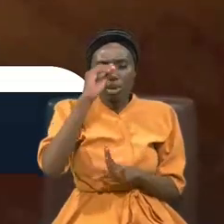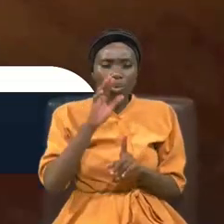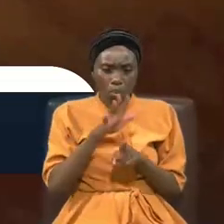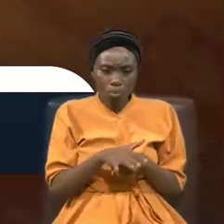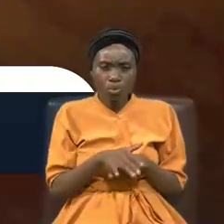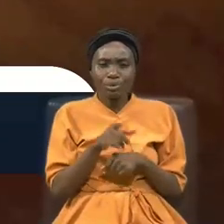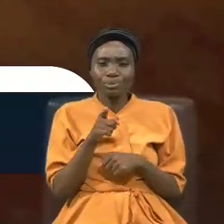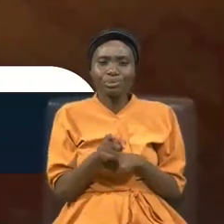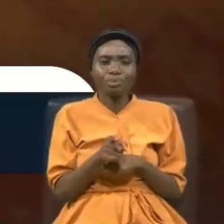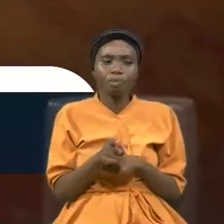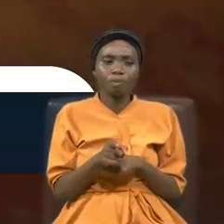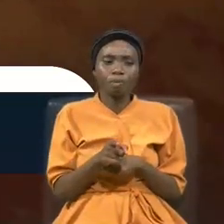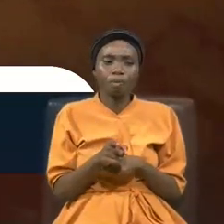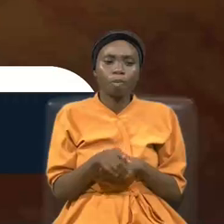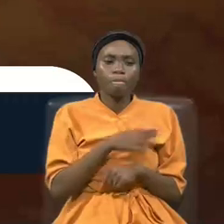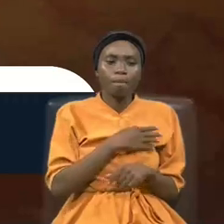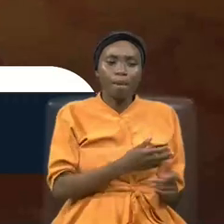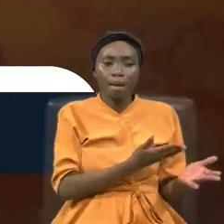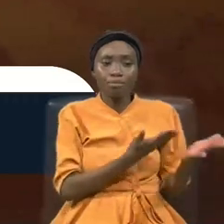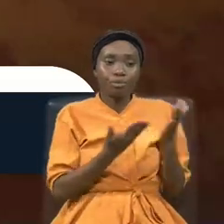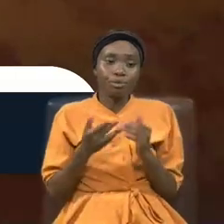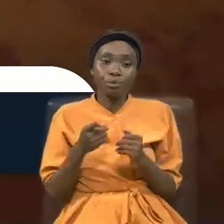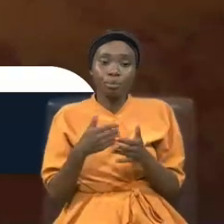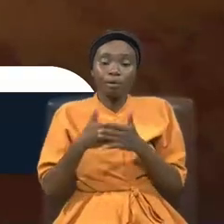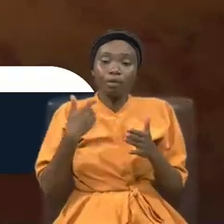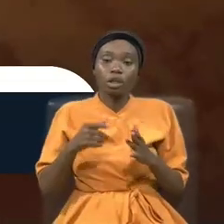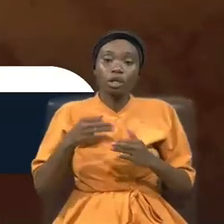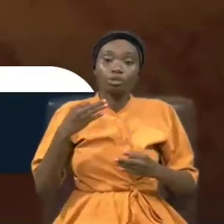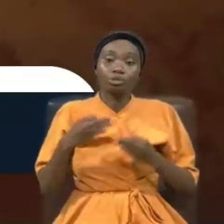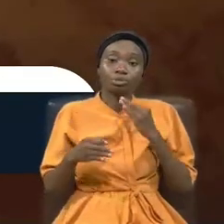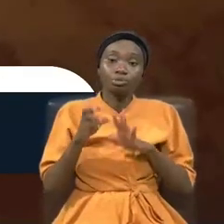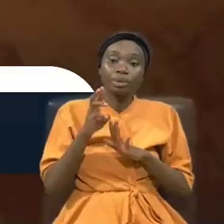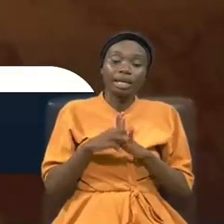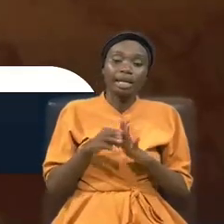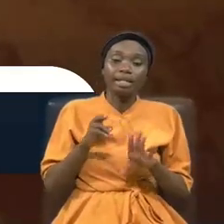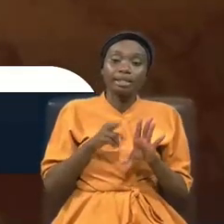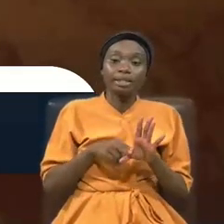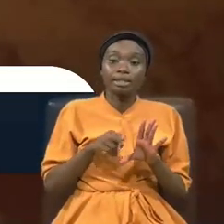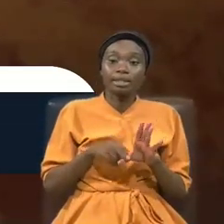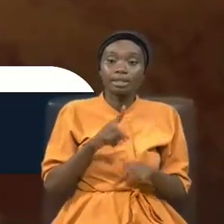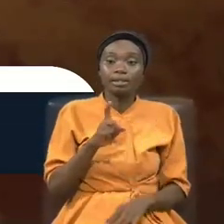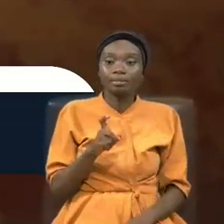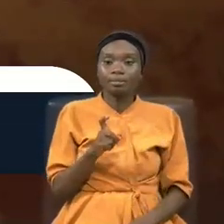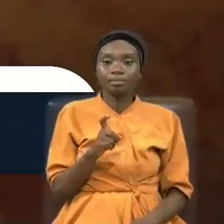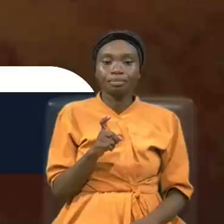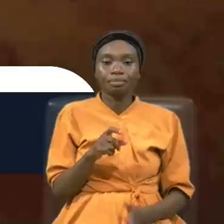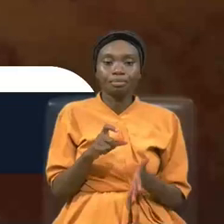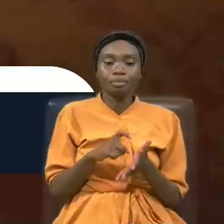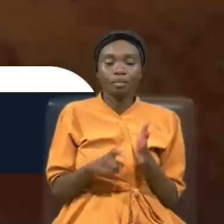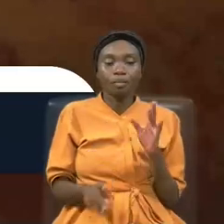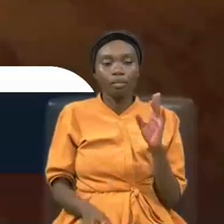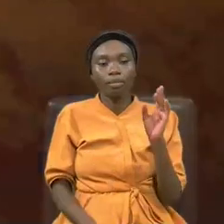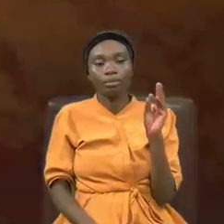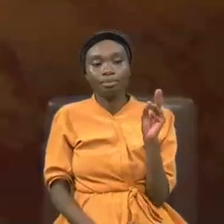oppriment et qui vous traînent devant les tribunaux? Voilà le verset